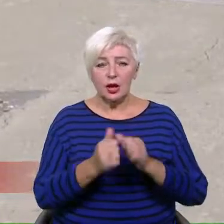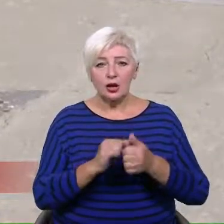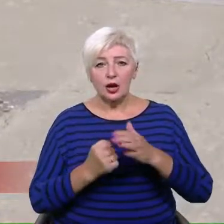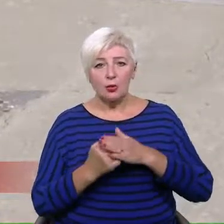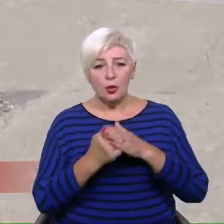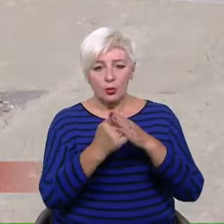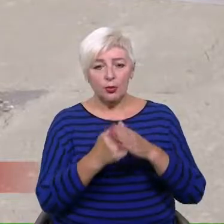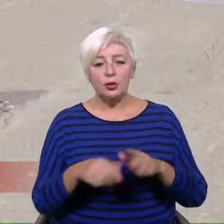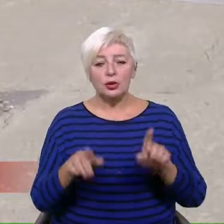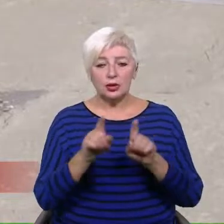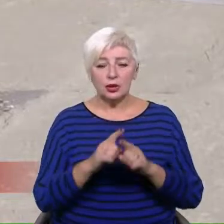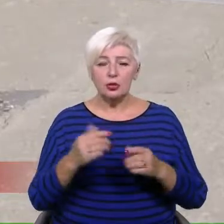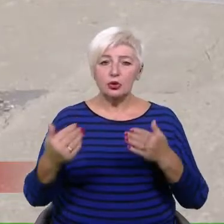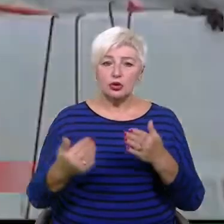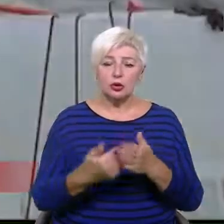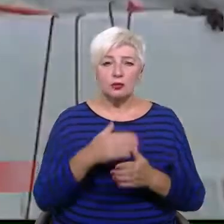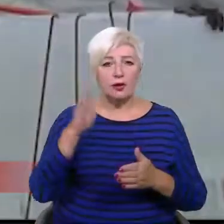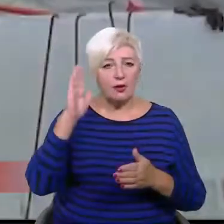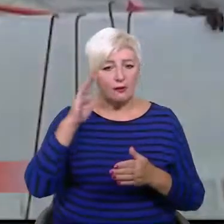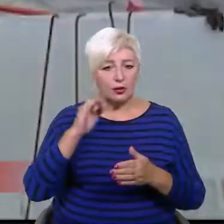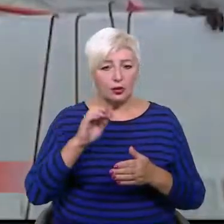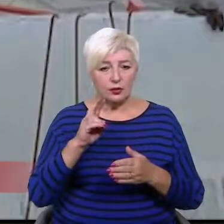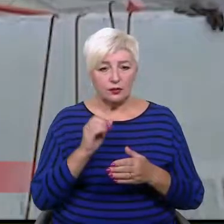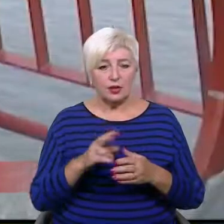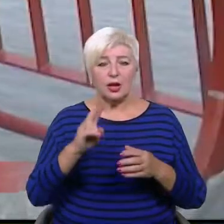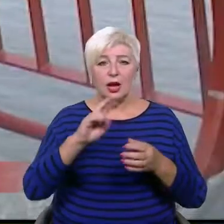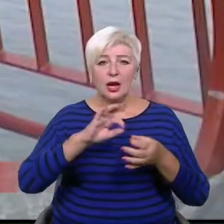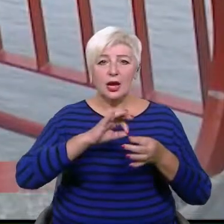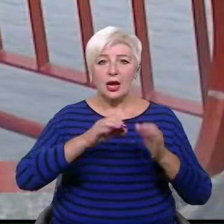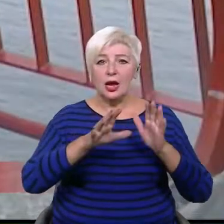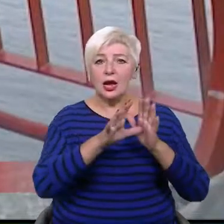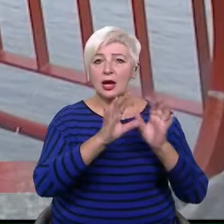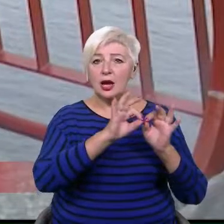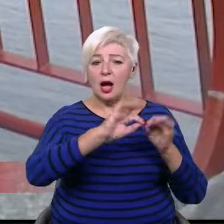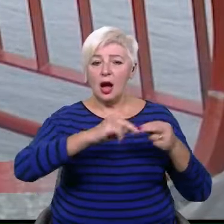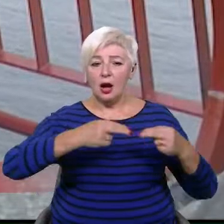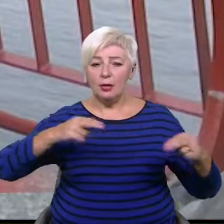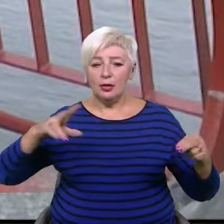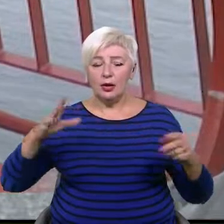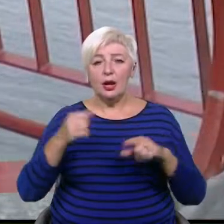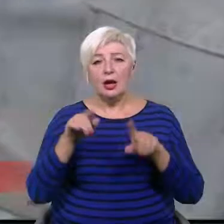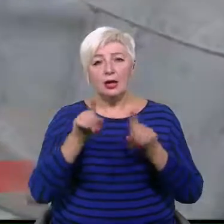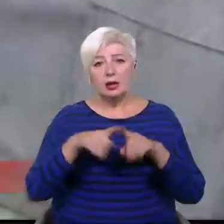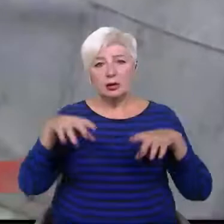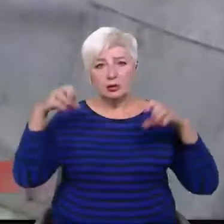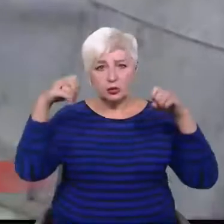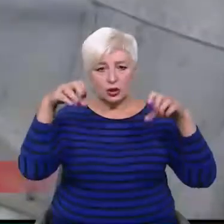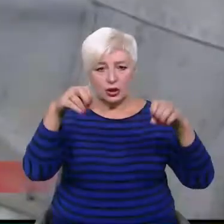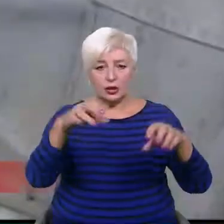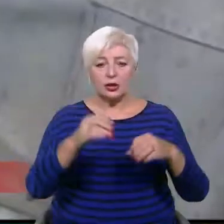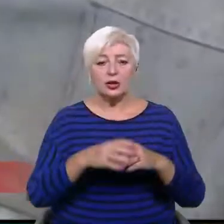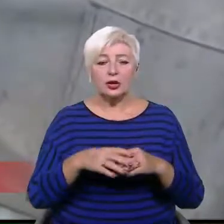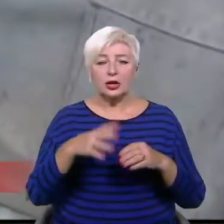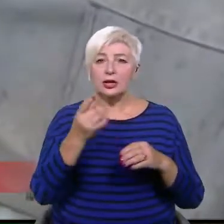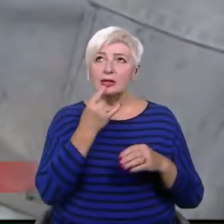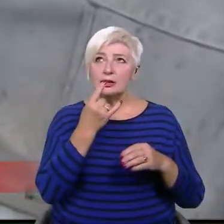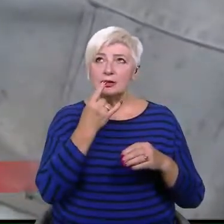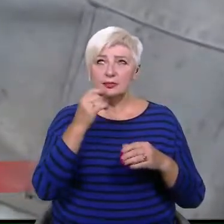прокладуть новий водовід та кабелі електромережі. А ще ліхтарі на сонячному живленні. Усі роботи вестимуть